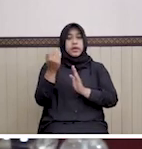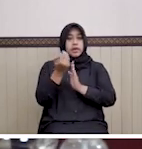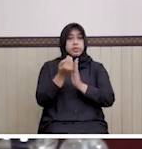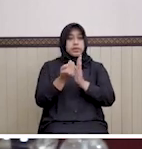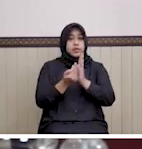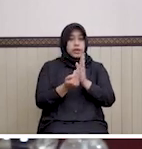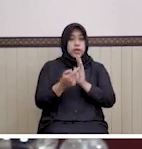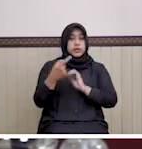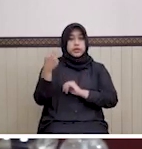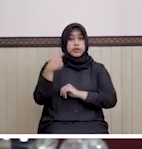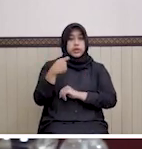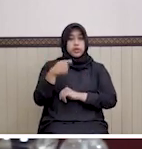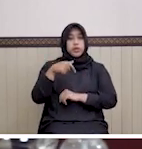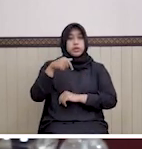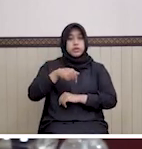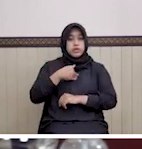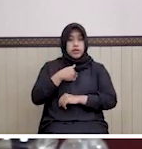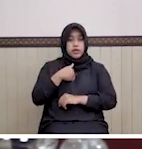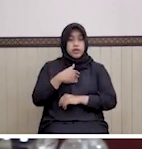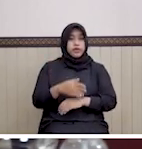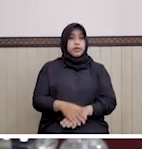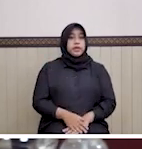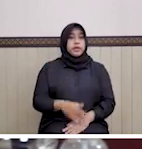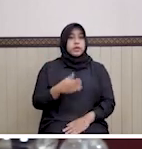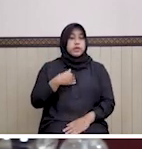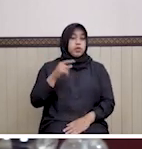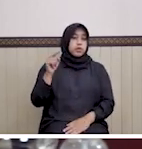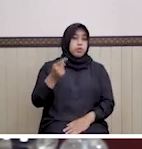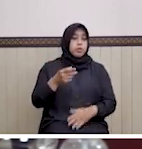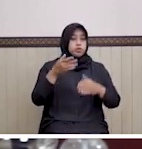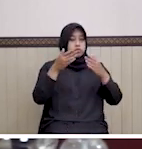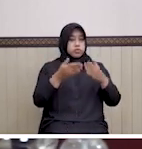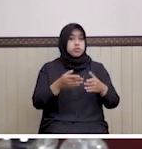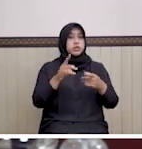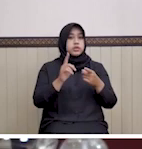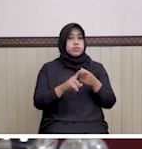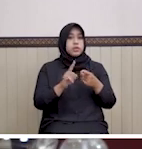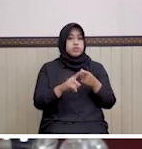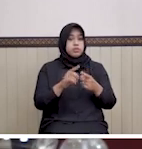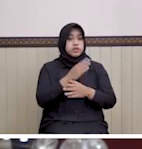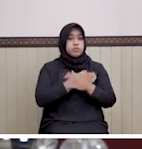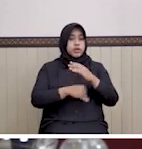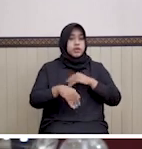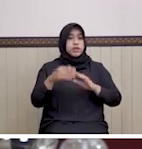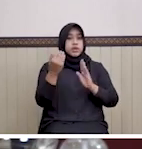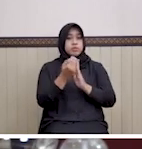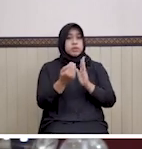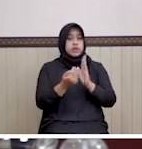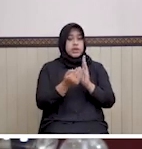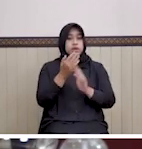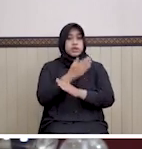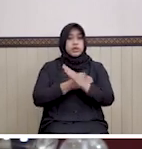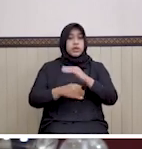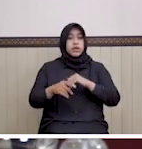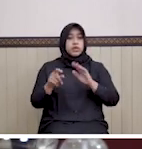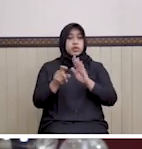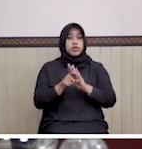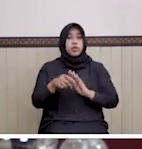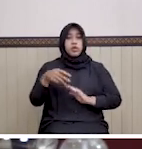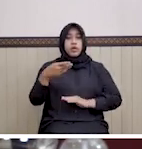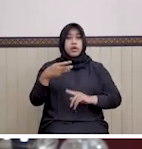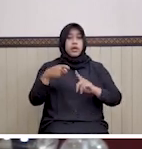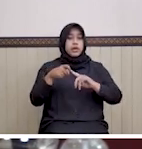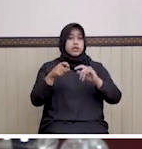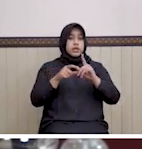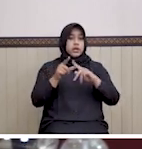kebijakan-kebijakan di kantor saya Hai saya utamakan teman-teman juga dalam kebijakan-kebijakan disabilita contohnya es salira tadi